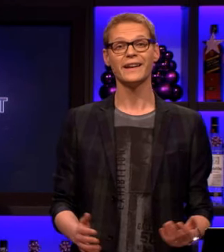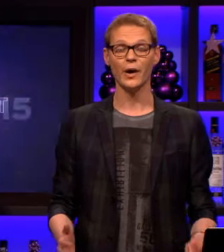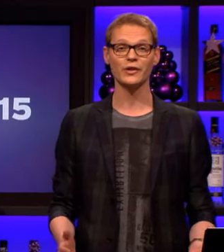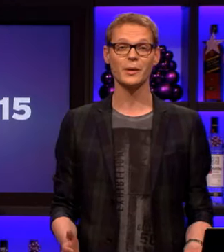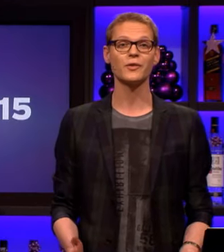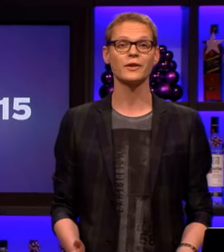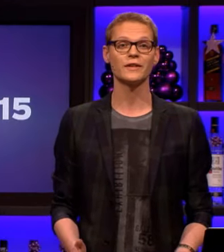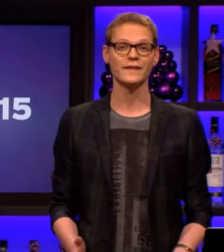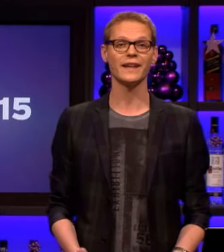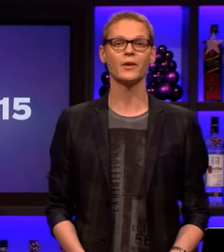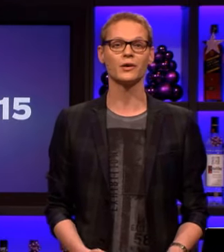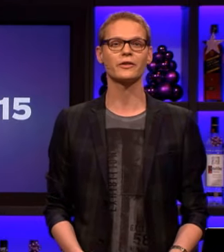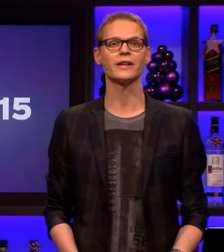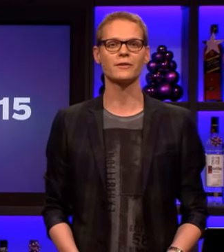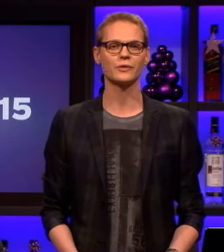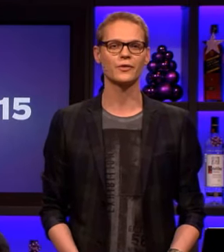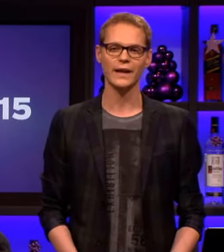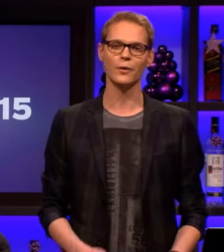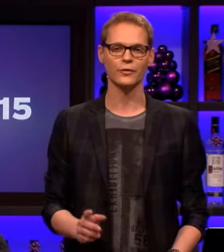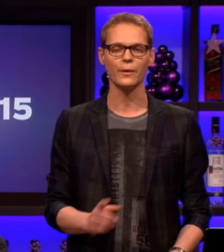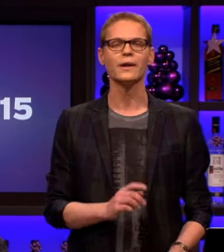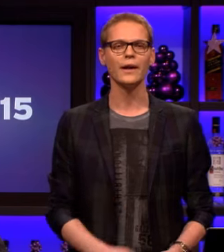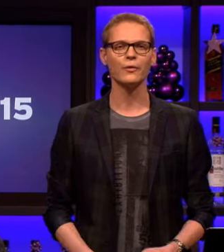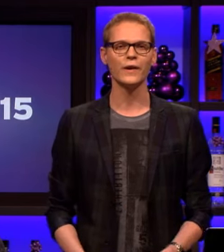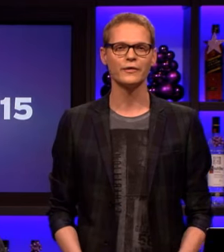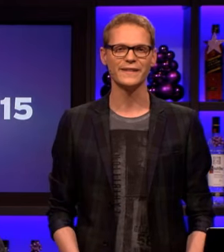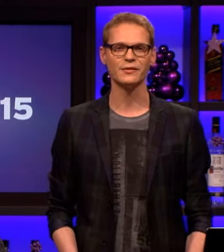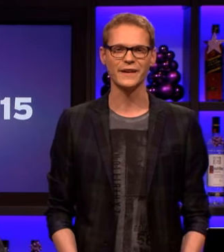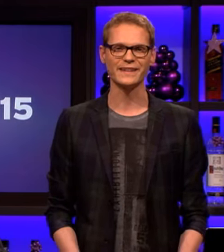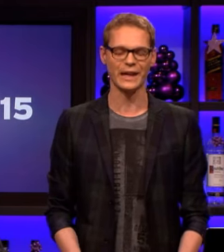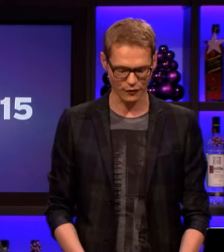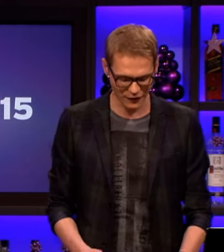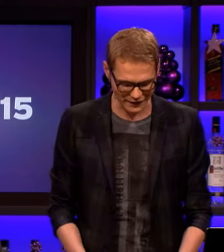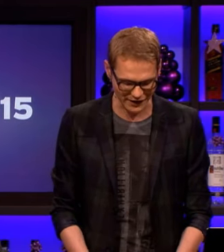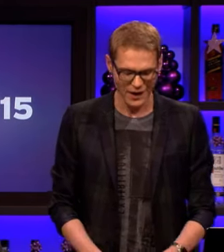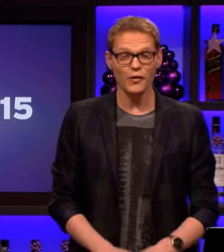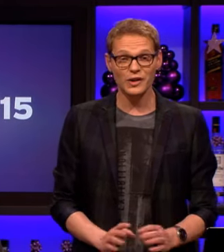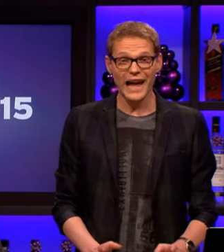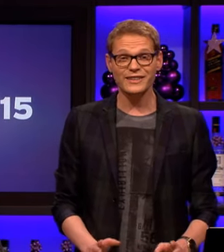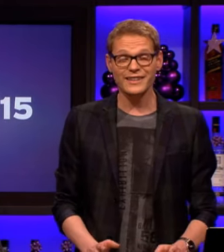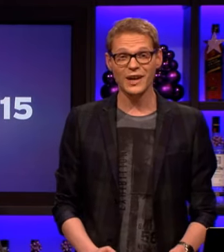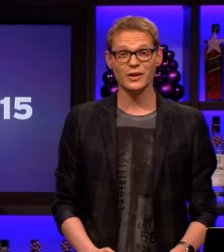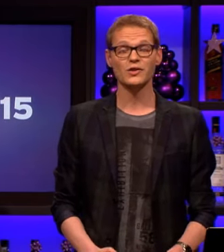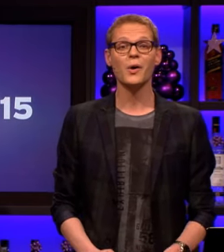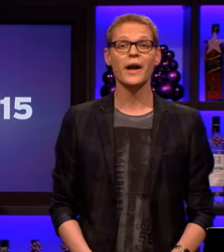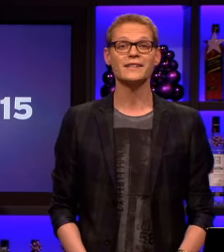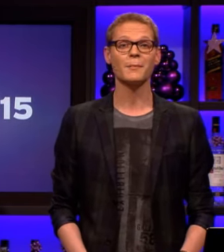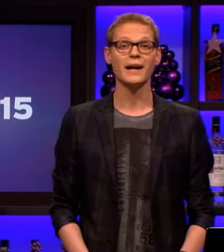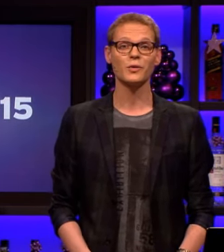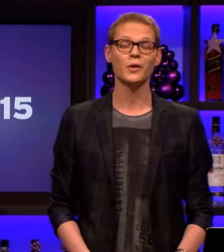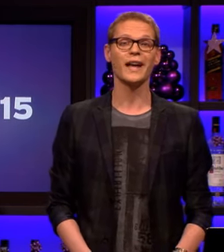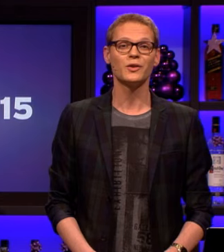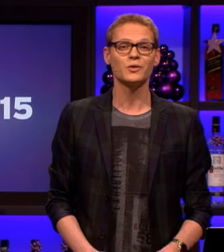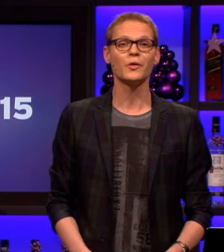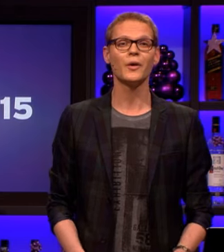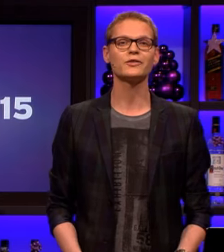Want 11 december 2013 en ook nog eens keertje 2:15. Oftewel 11, 12, 13, 14 en 15. Voor het laatst deze eeuw dat er zo'n mooi rijtje gemaakt